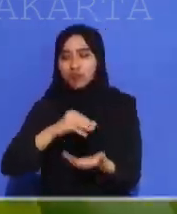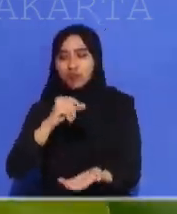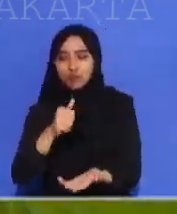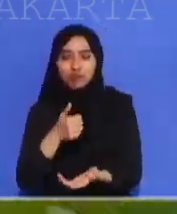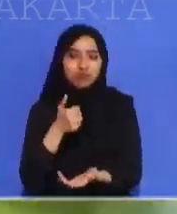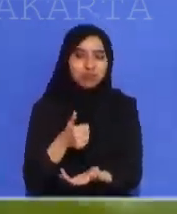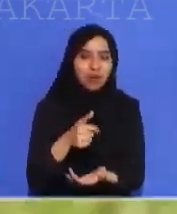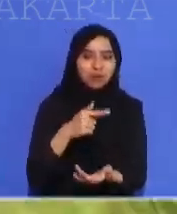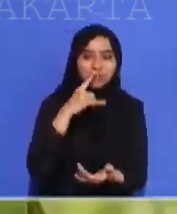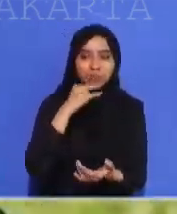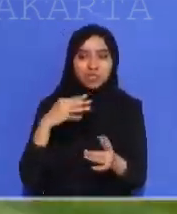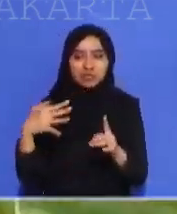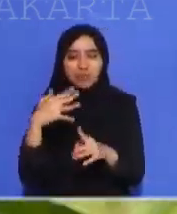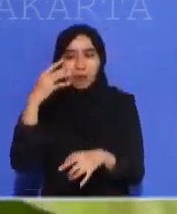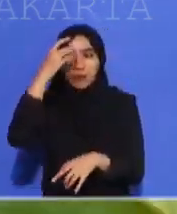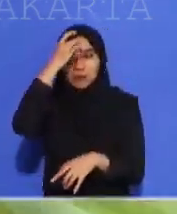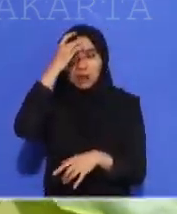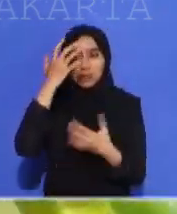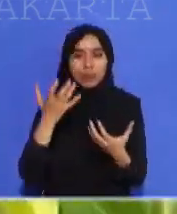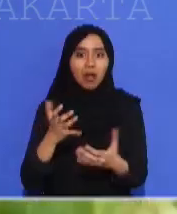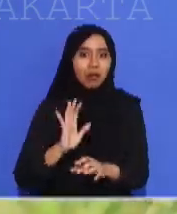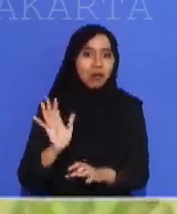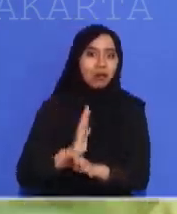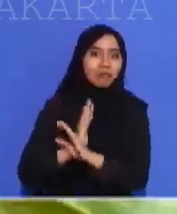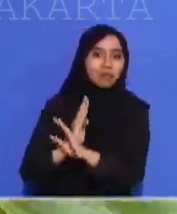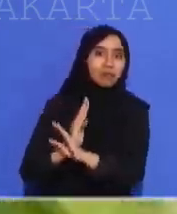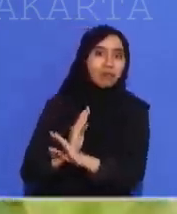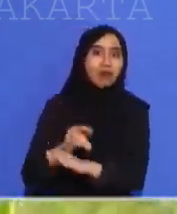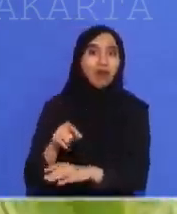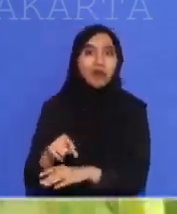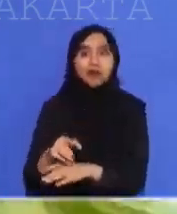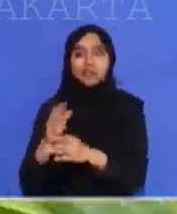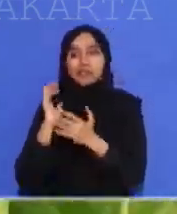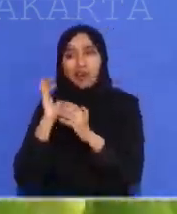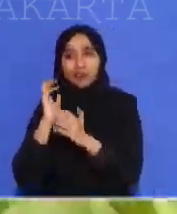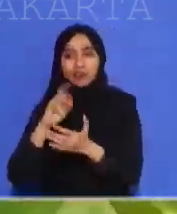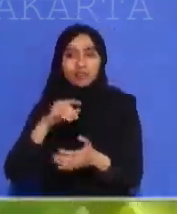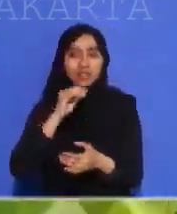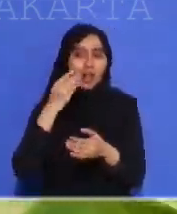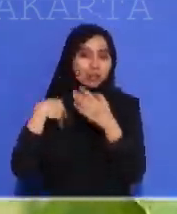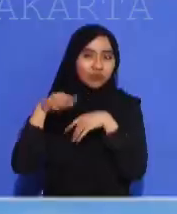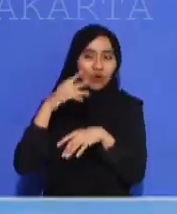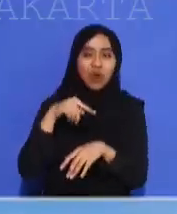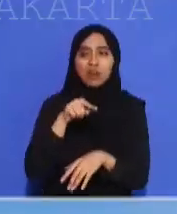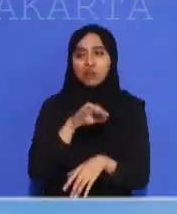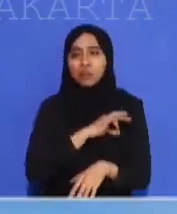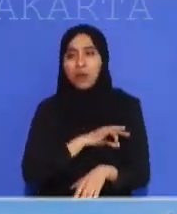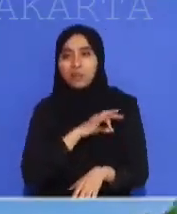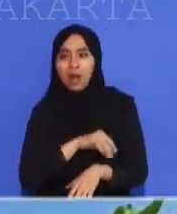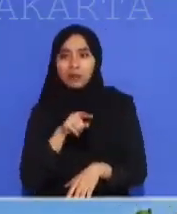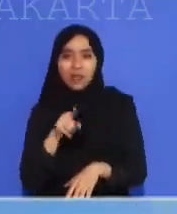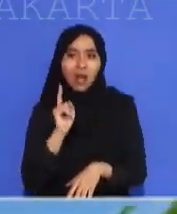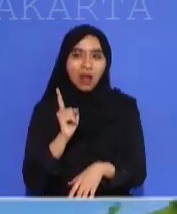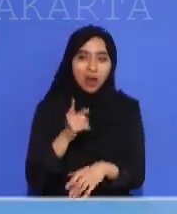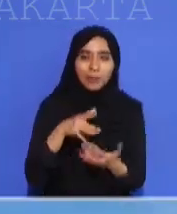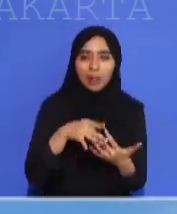sampunsampun at sanesipun wontenipun jampi tradisional ingkang mupangataken taneman obat Menik tu Dados tunggaling pilihan